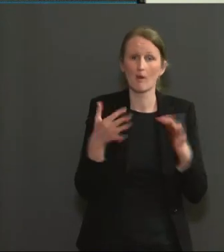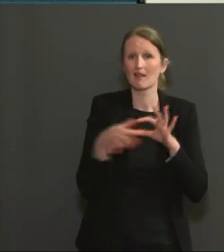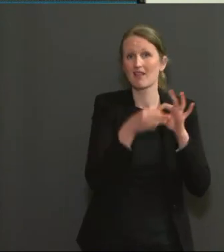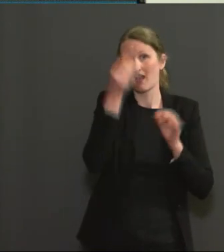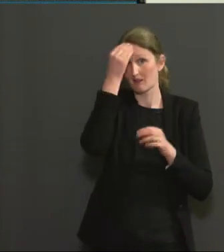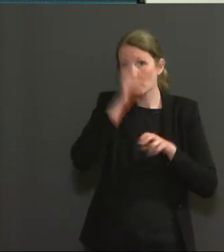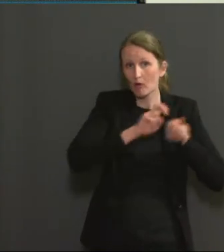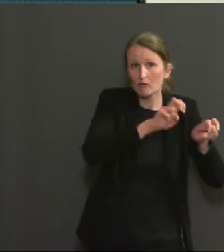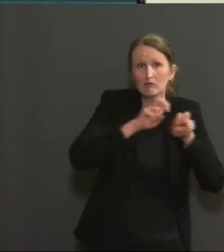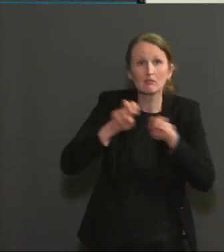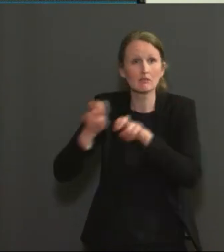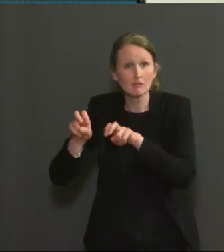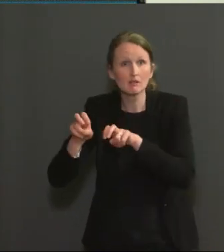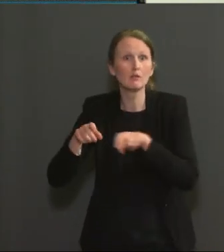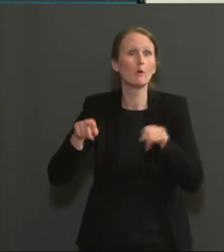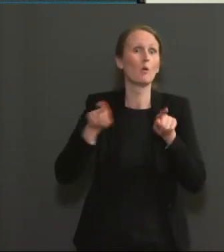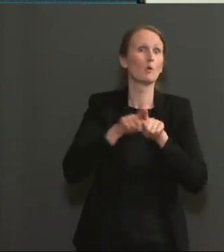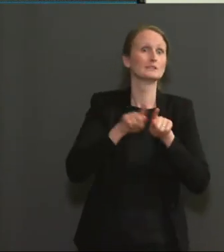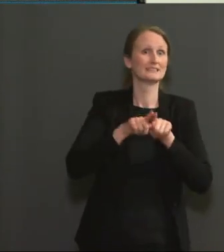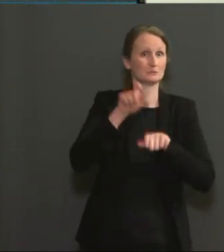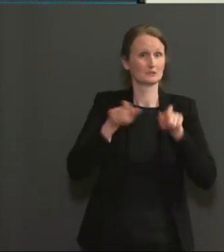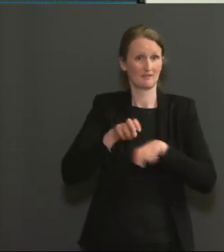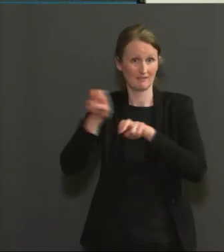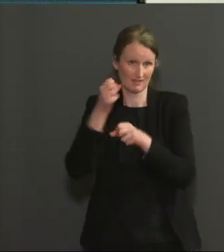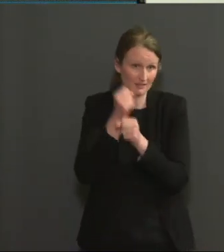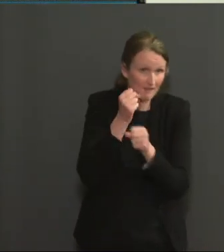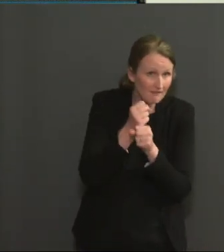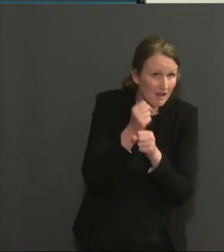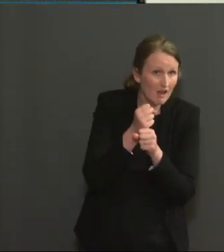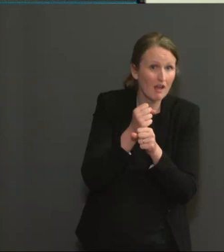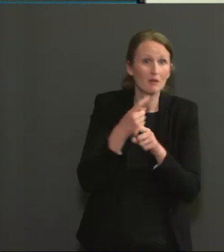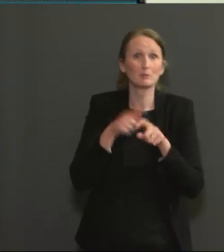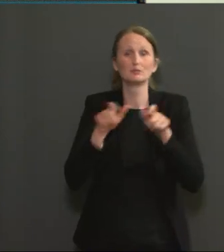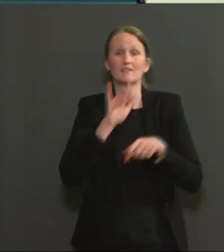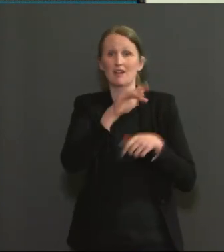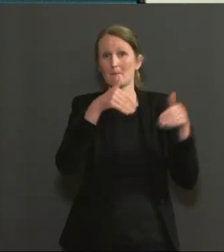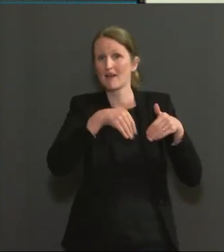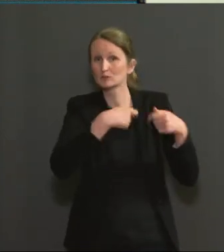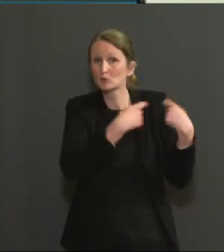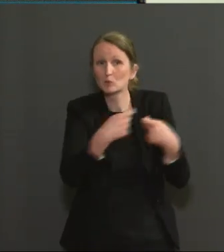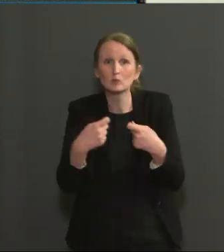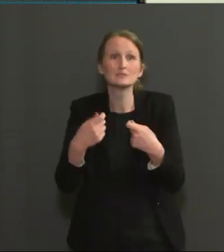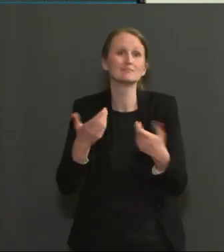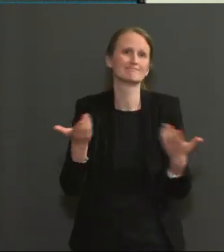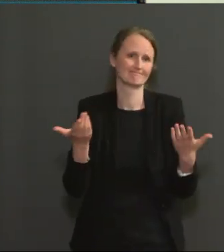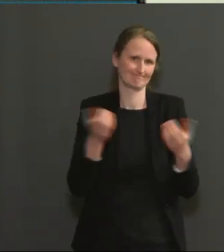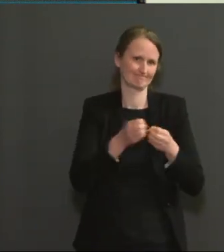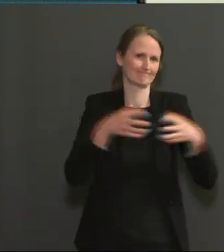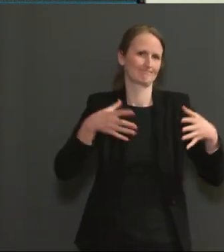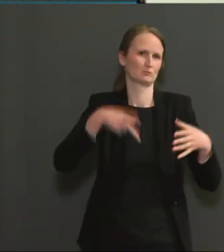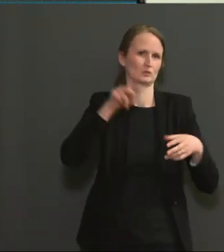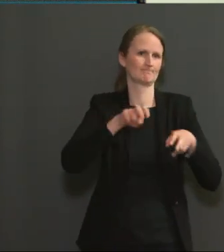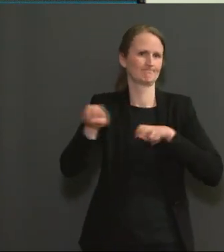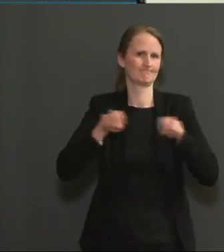aussi pour se rendre au travail ou pour faire nos courses pour le travail nous voudrions insister à nouveau sur l'importance